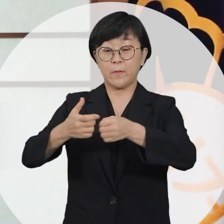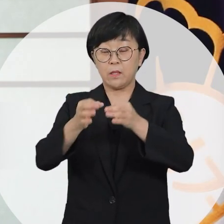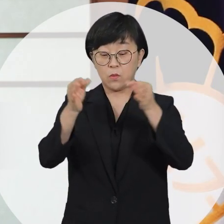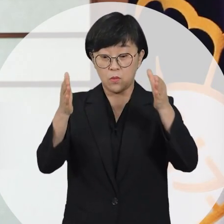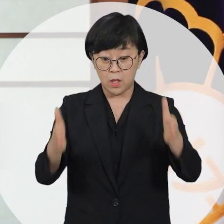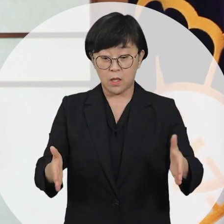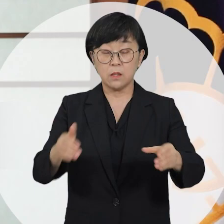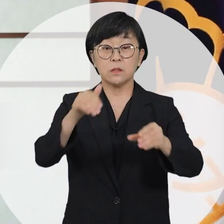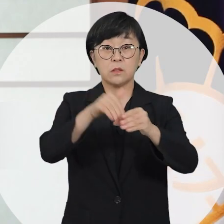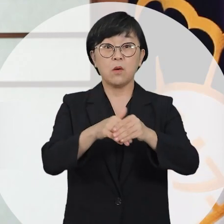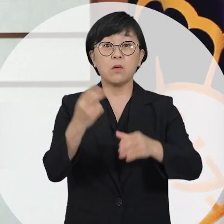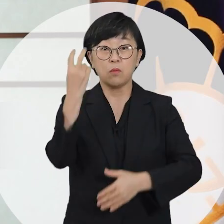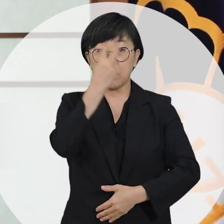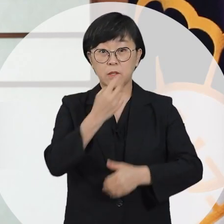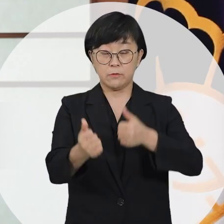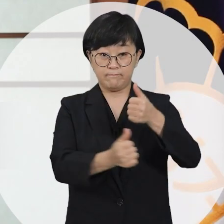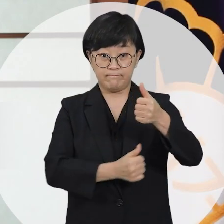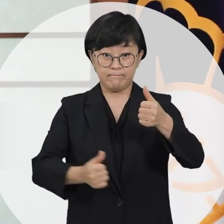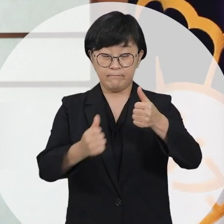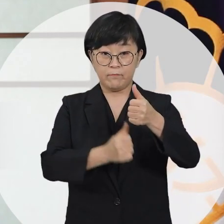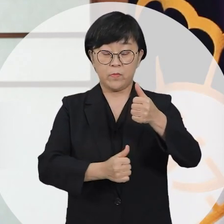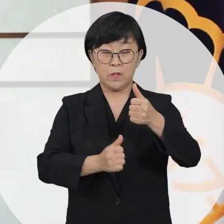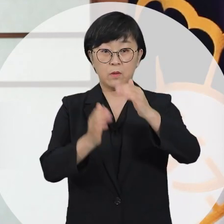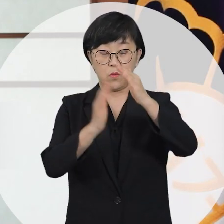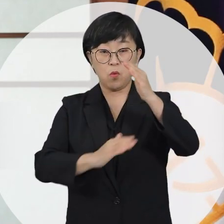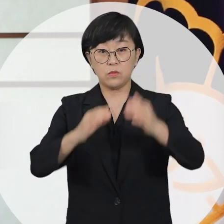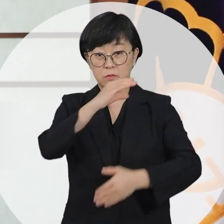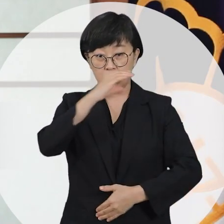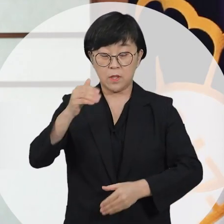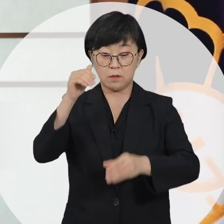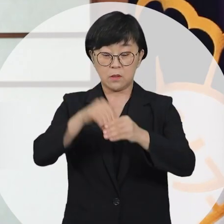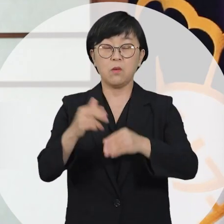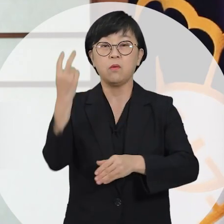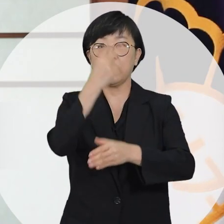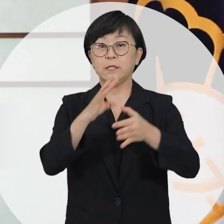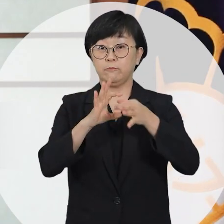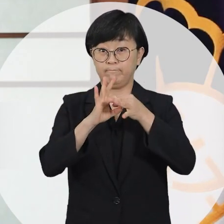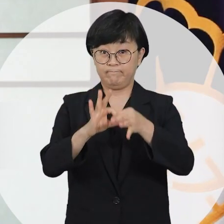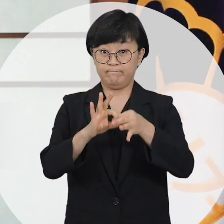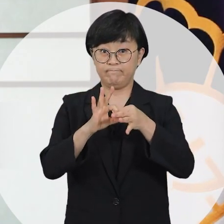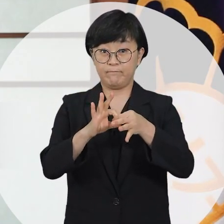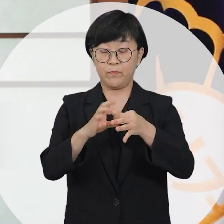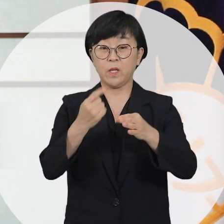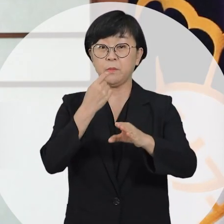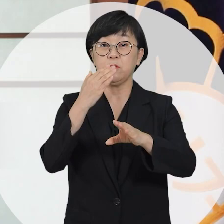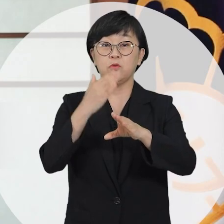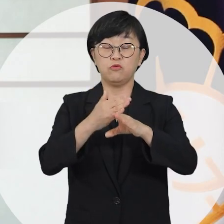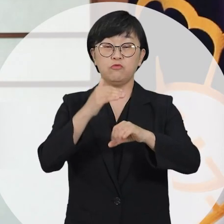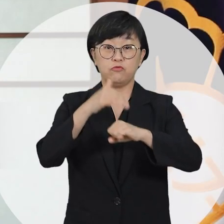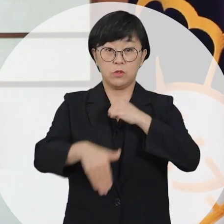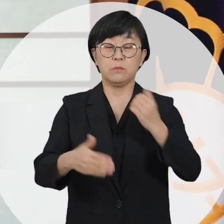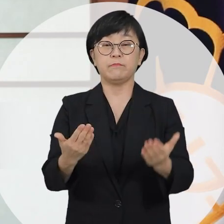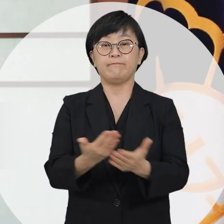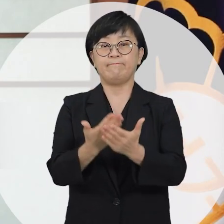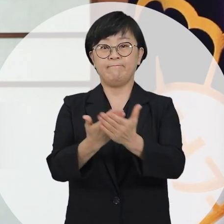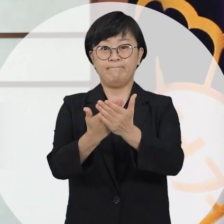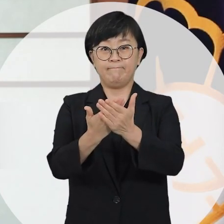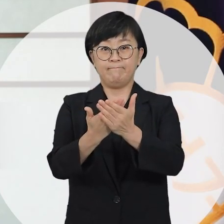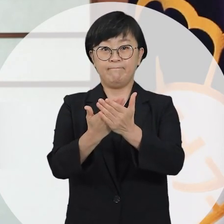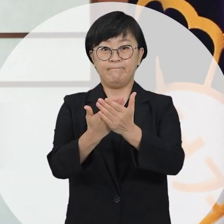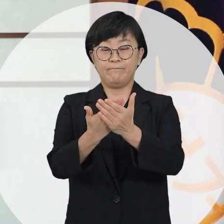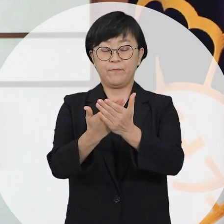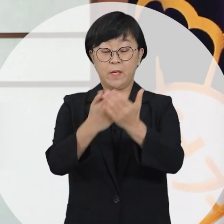그동안 선거관리위원회는 공정한 선거관리를 통하여 민주주의 발전에